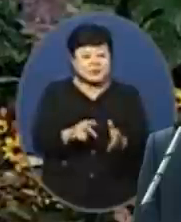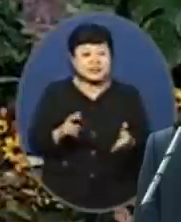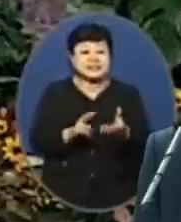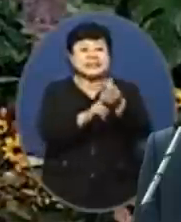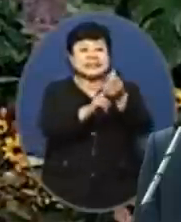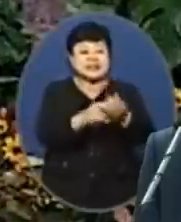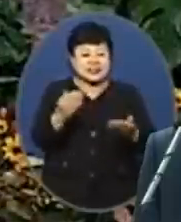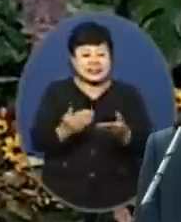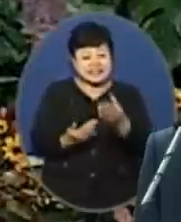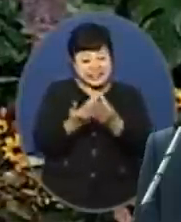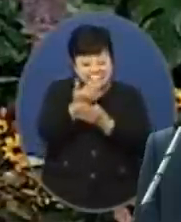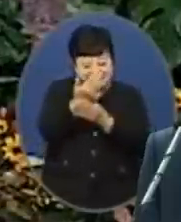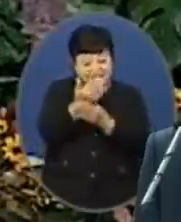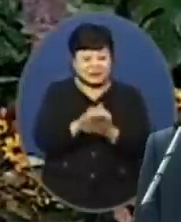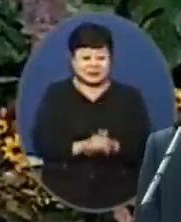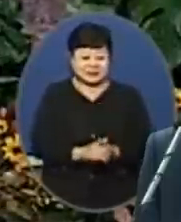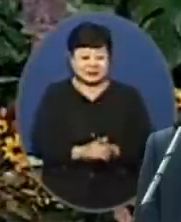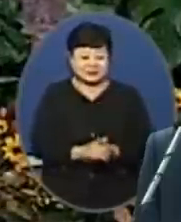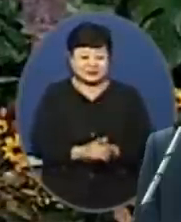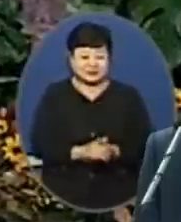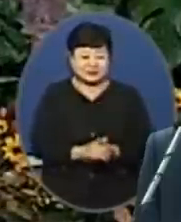기적적인 역사가 일어날 것을